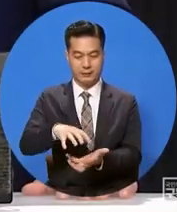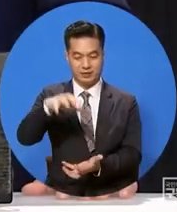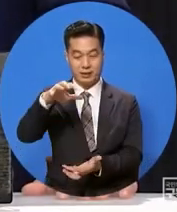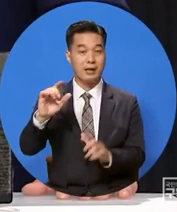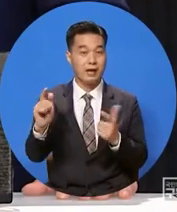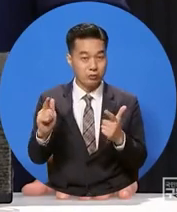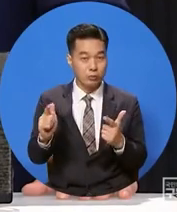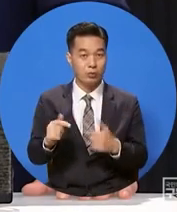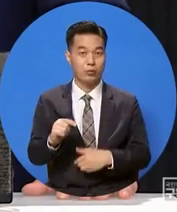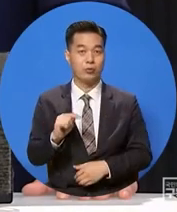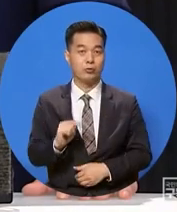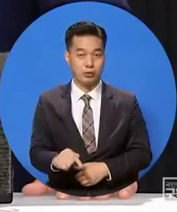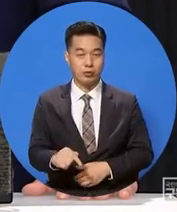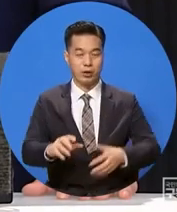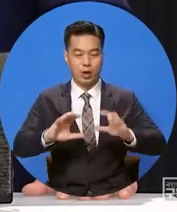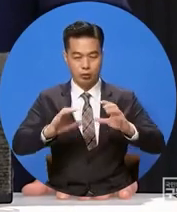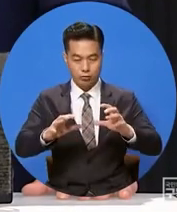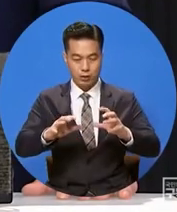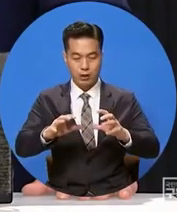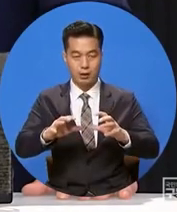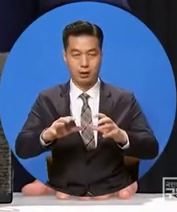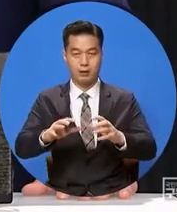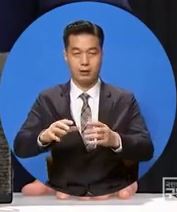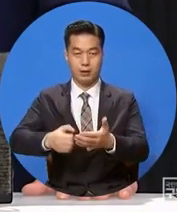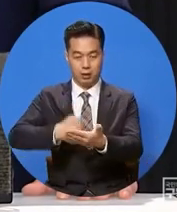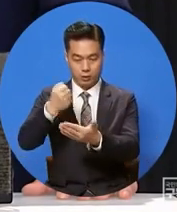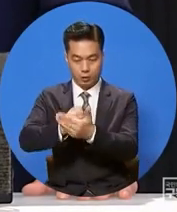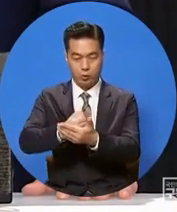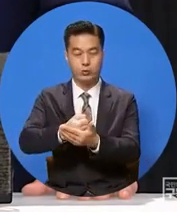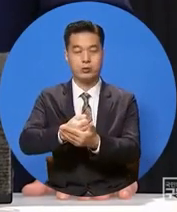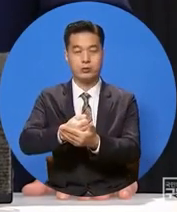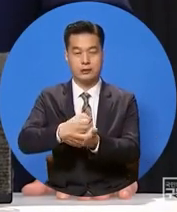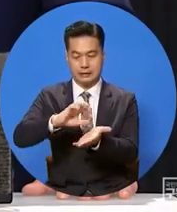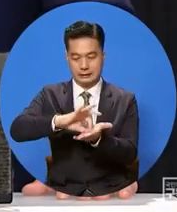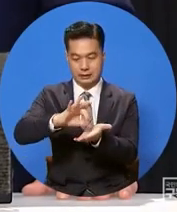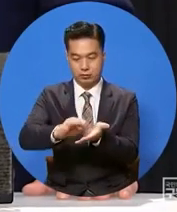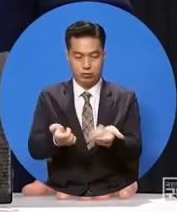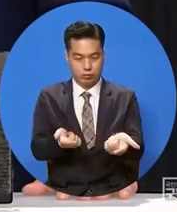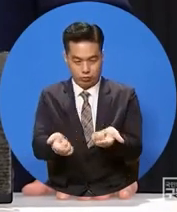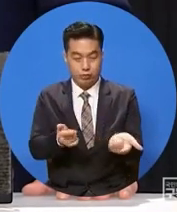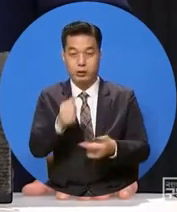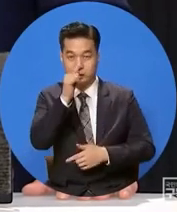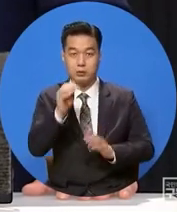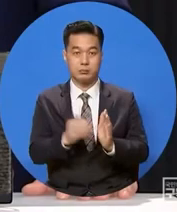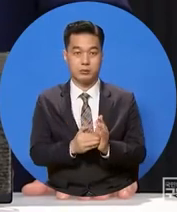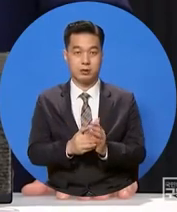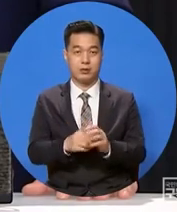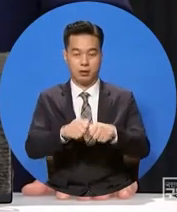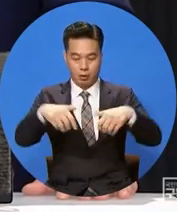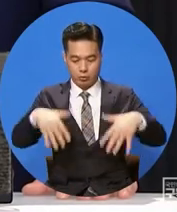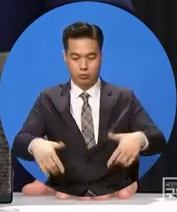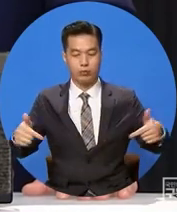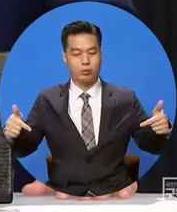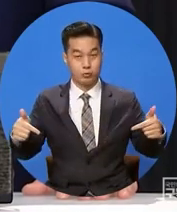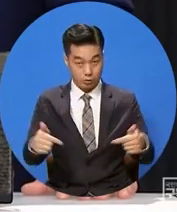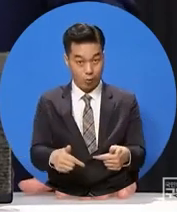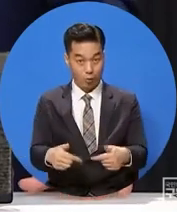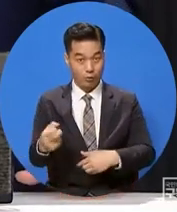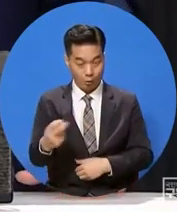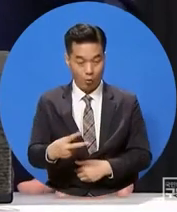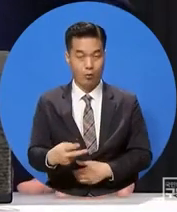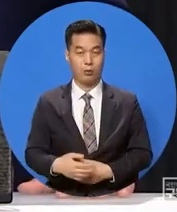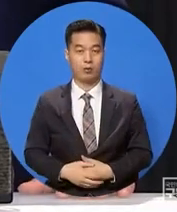어떻게 하셨습니까? 그거는 국가의 고정 비용을 좀 줄이면 됩니다. 지출 조정을 하셨군요. 그렇죠. 네. 구조 조정하고 네.